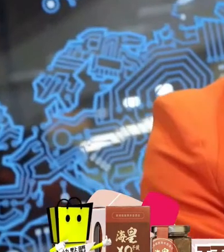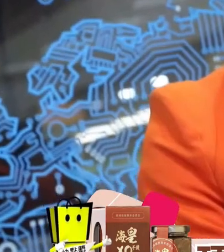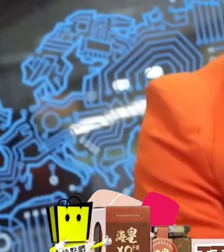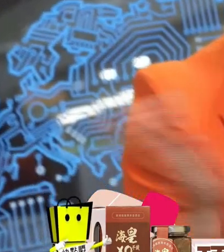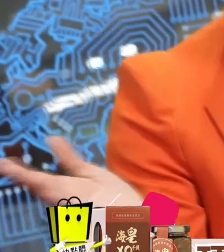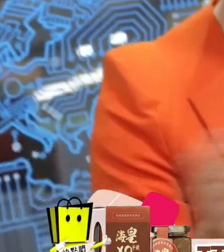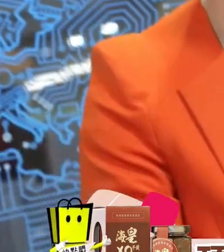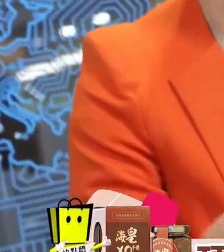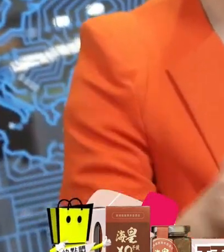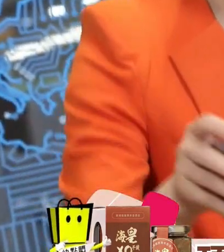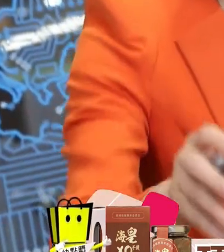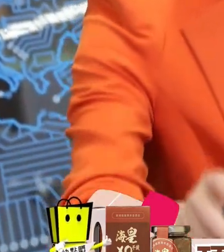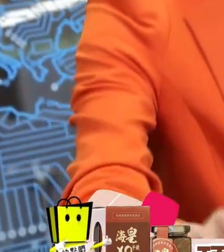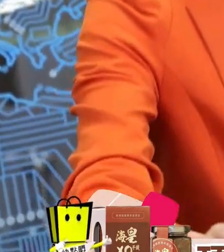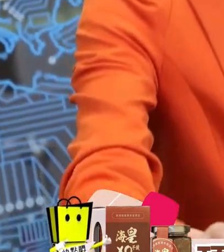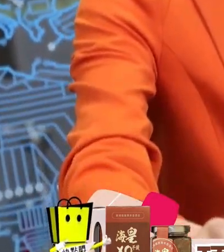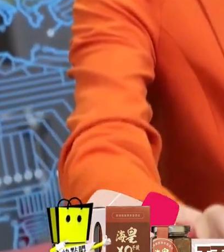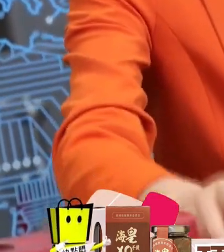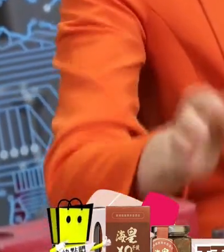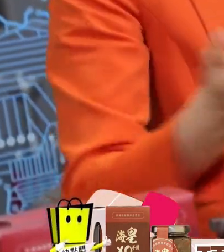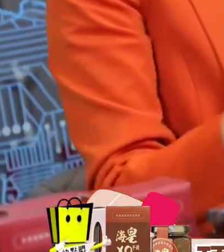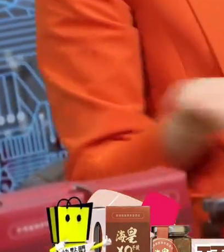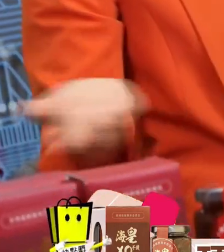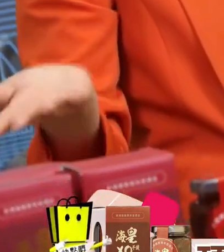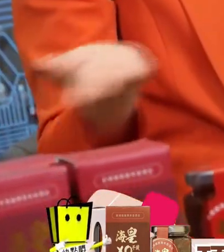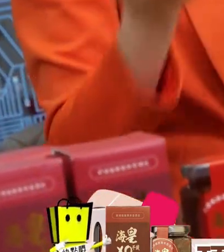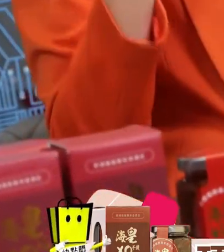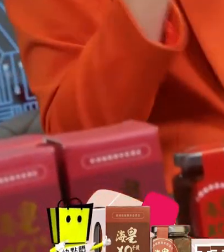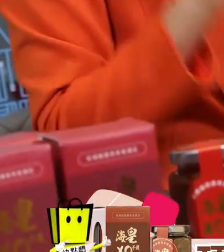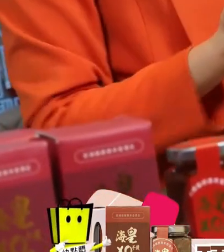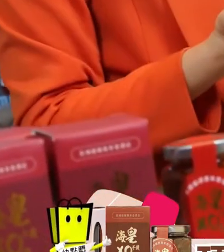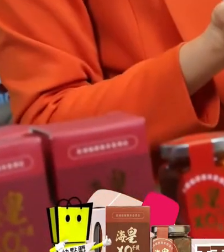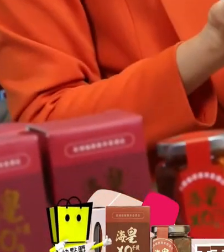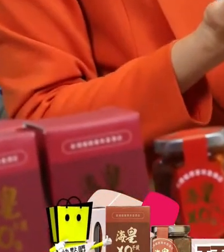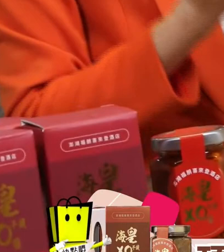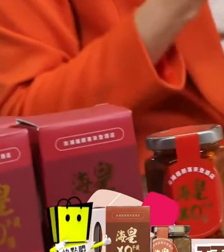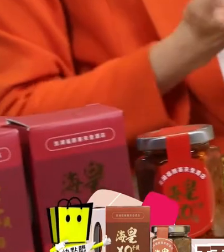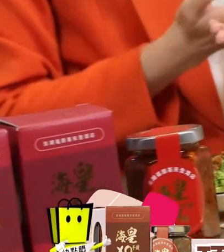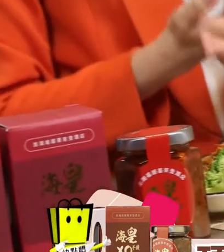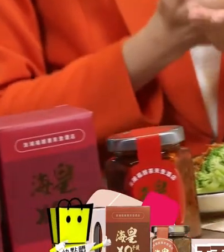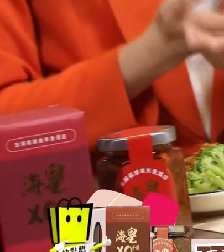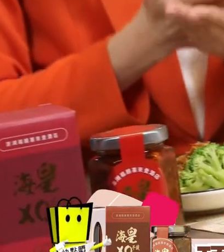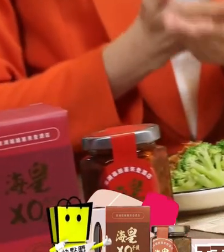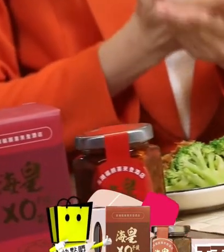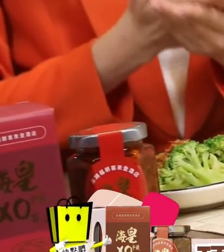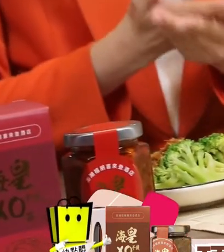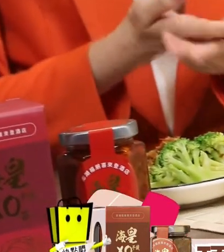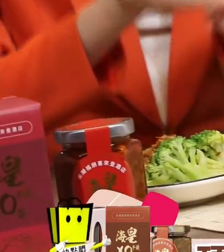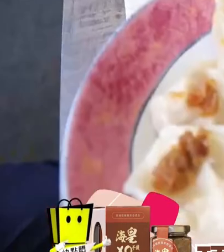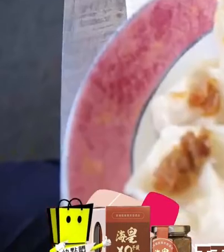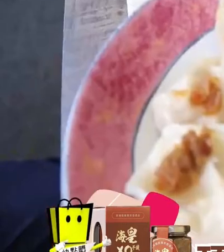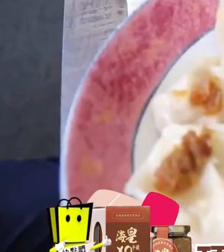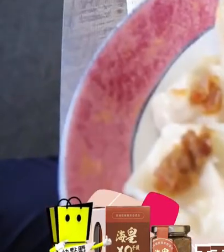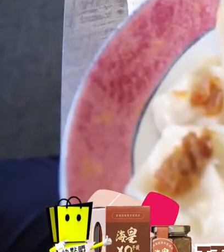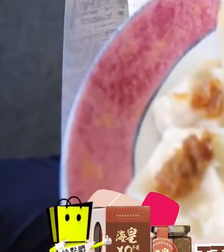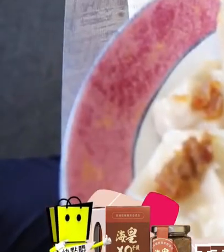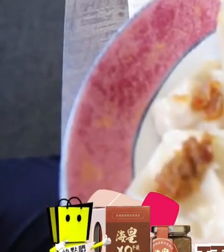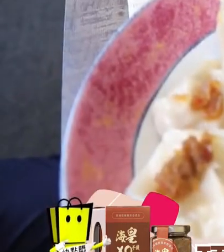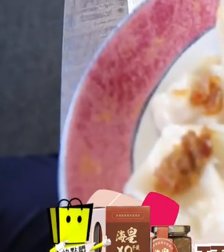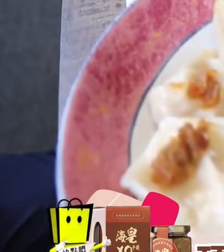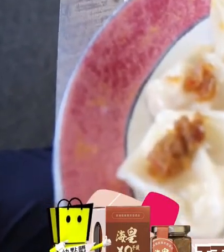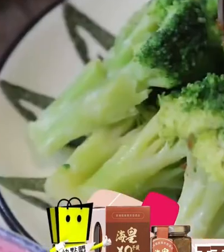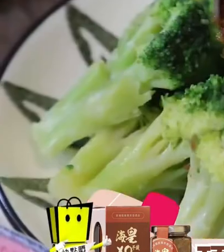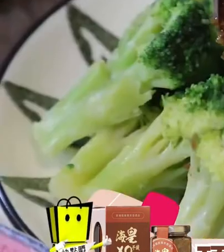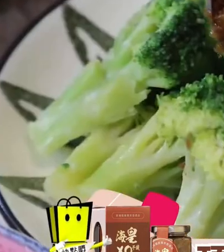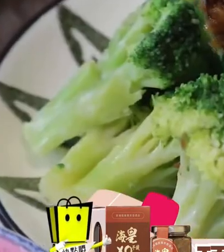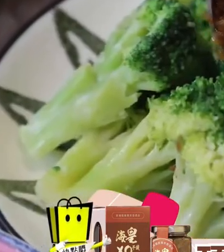那很简单，其实呢，在平常啊，大家看到我们这个前面常常吃这个最快速方便的料理，水饺。好，